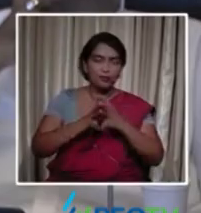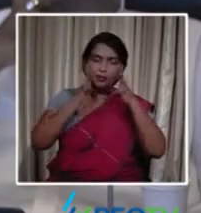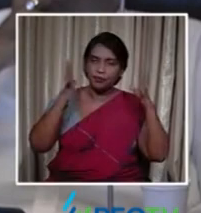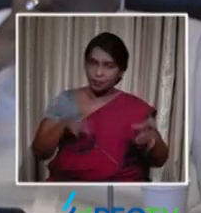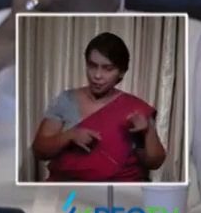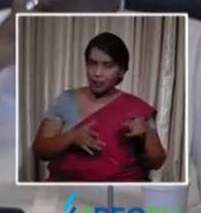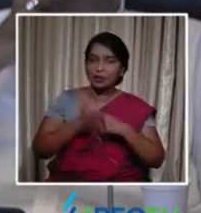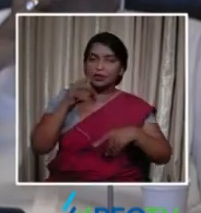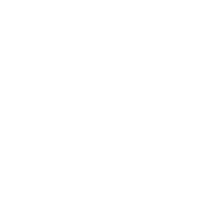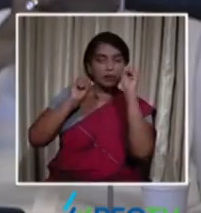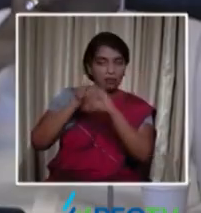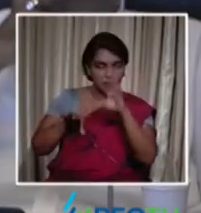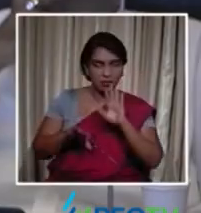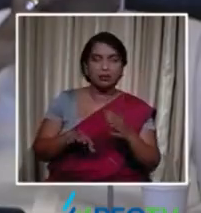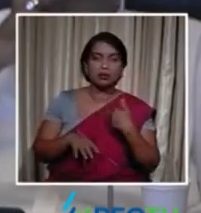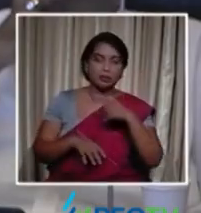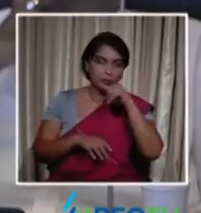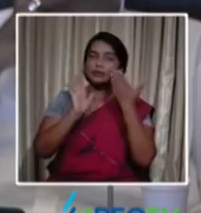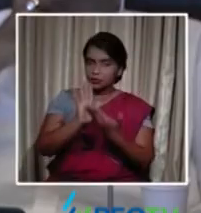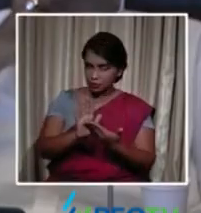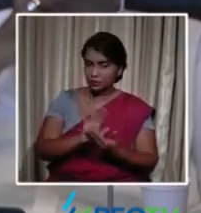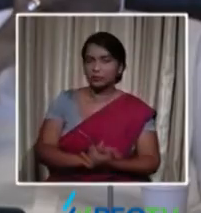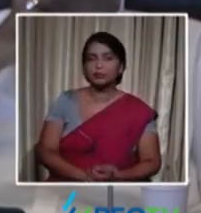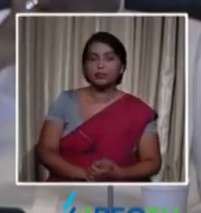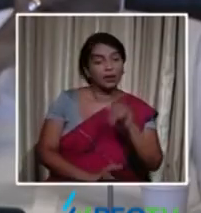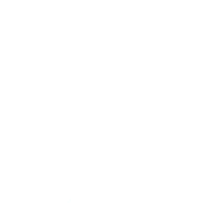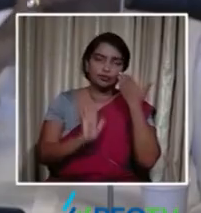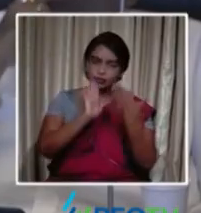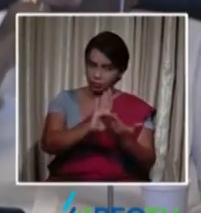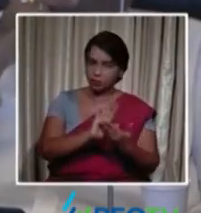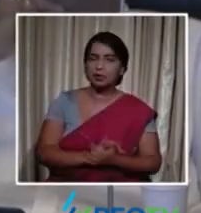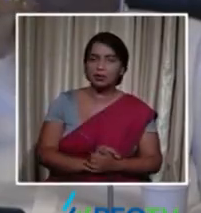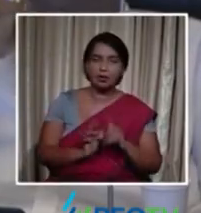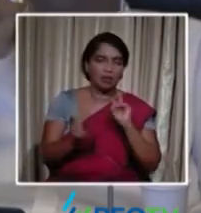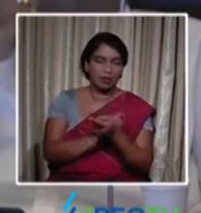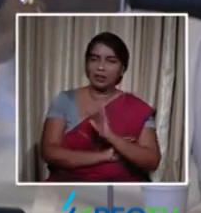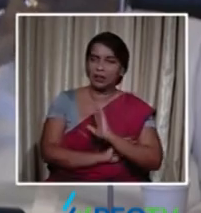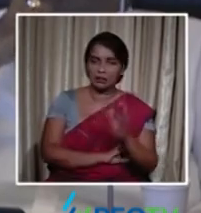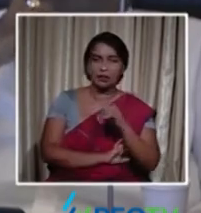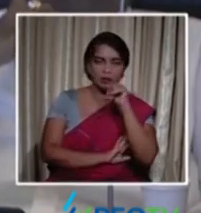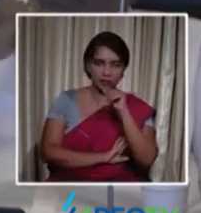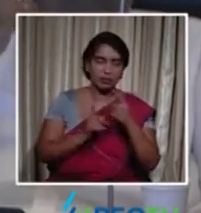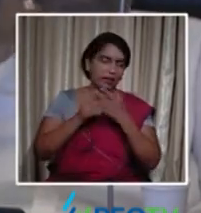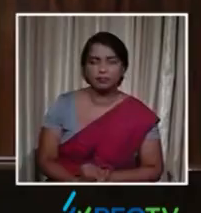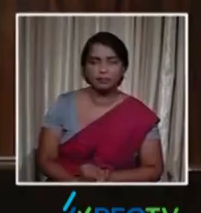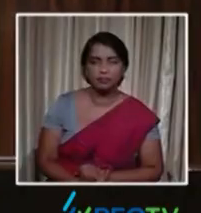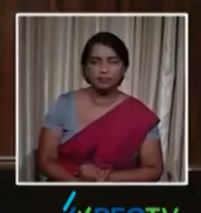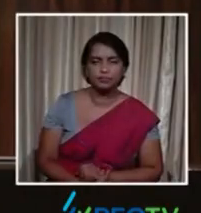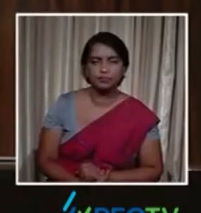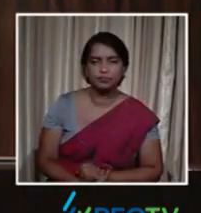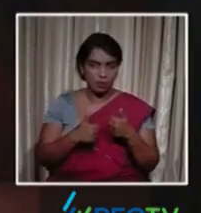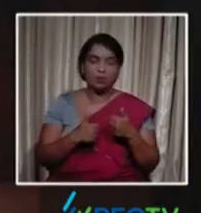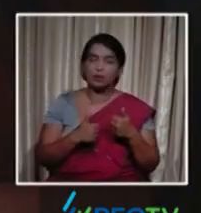අයත් ඡන්දය පාවිච්චි කළ බව සැබෑ සටහනයි. එය සැබෑ සටහනයි. අංගන්න දෙයක් නැහැ. මම ඒවා වැඩි විස්තර කරන්න ඕනේ නැහැ.